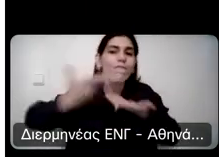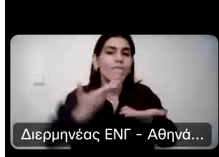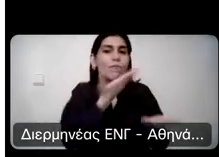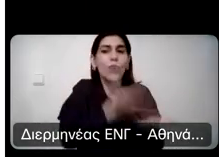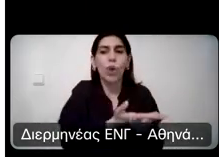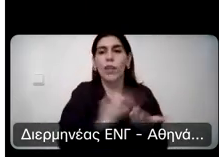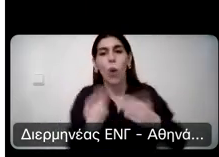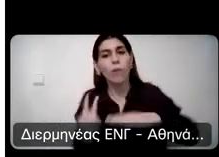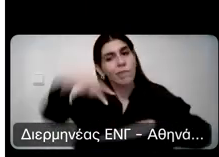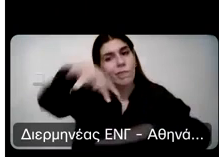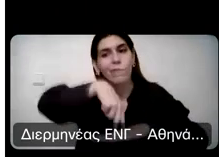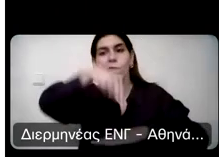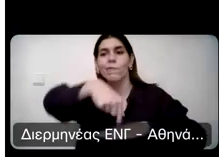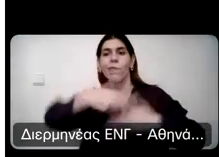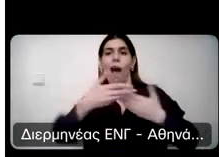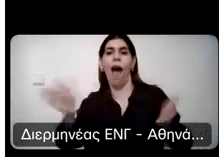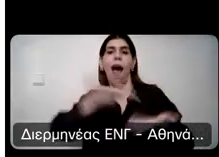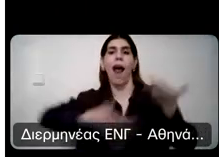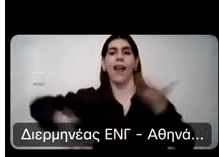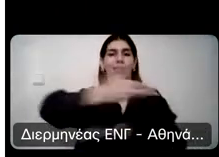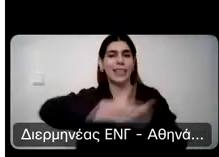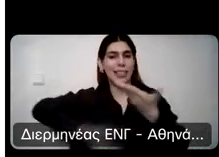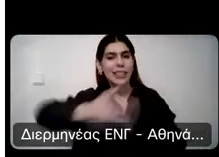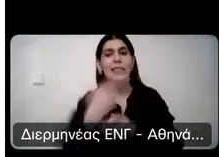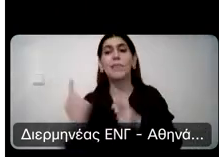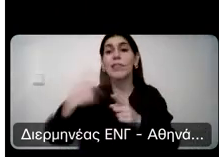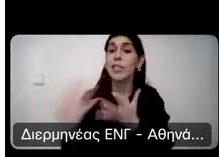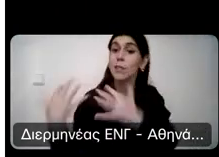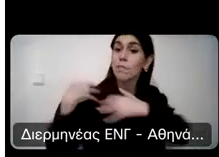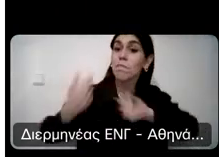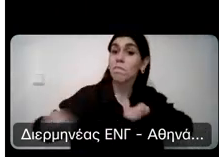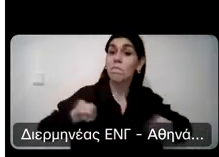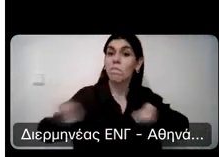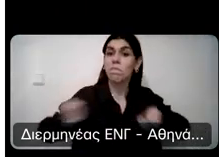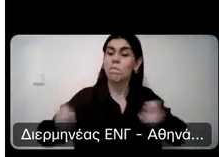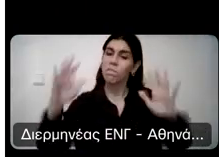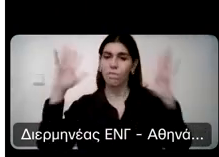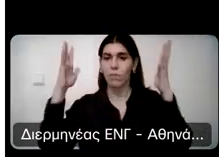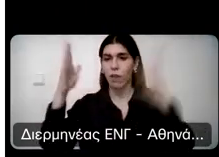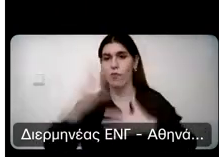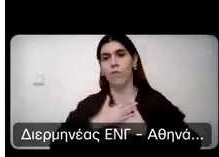ανοιχτής συζήτησης, καθώς και να αναλάβουν τη διοργάνωσή της. Είναι γνωστό